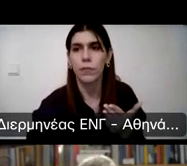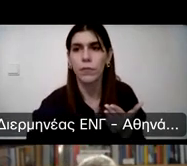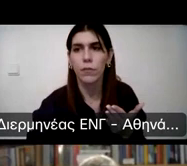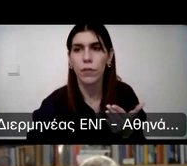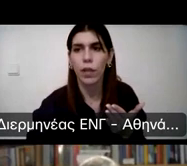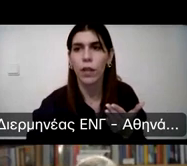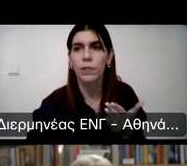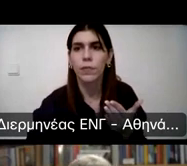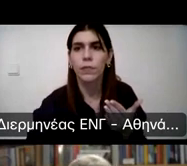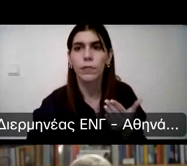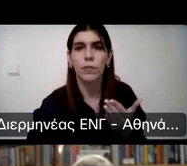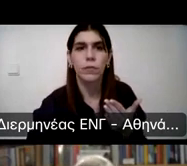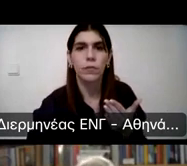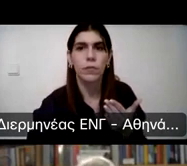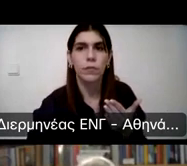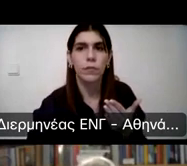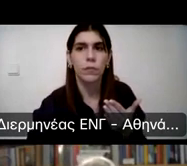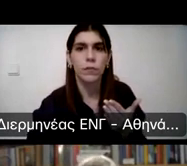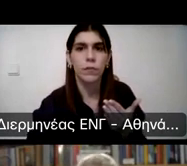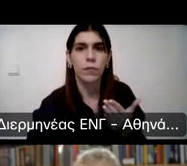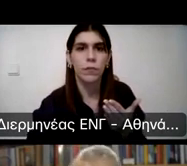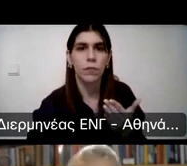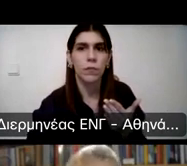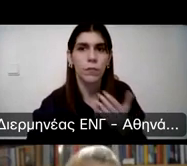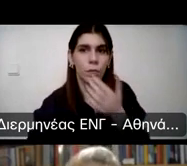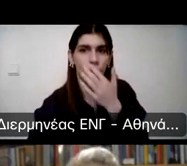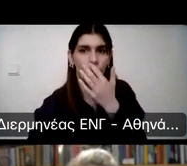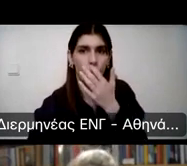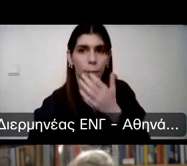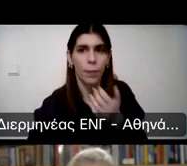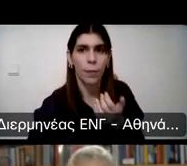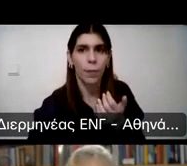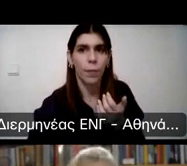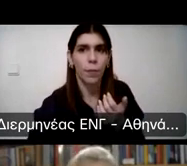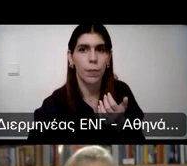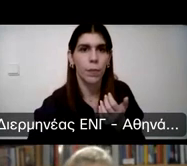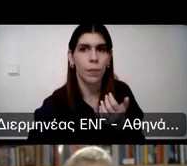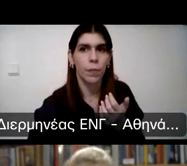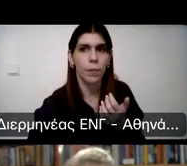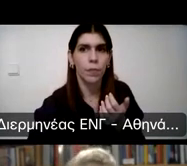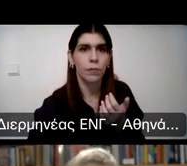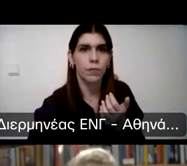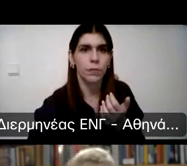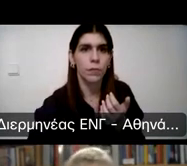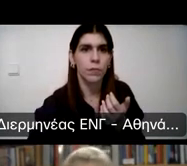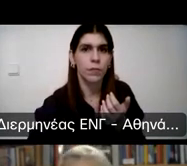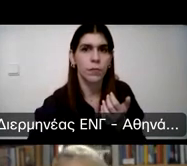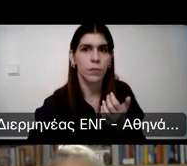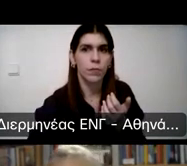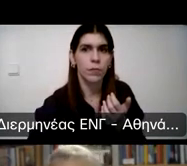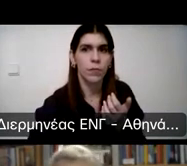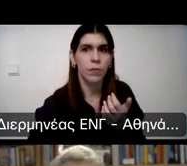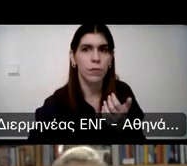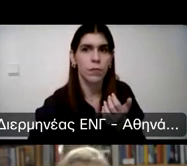αποτελεί πρακτική ρατσισμού και στηρίζεται στην απαξιωτική πρόσληψη των ιδιαίτερων γλωσσικών, πολιτισμικών,